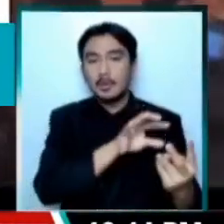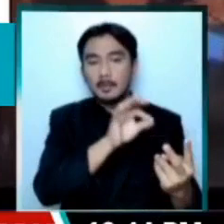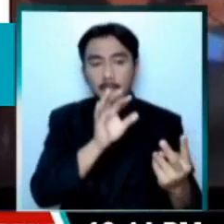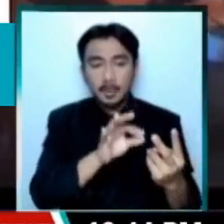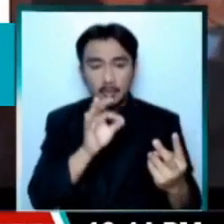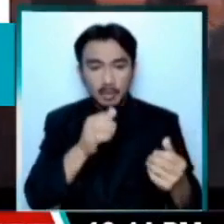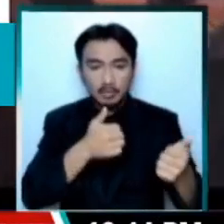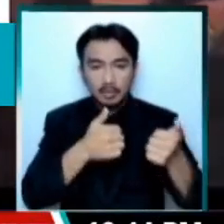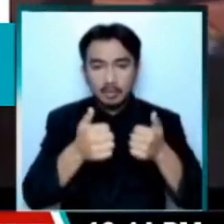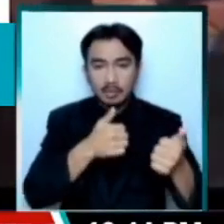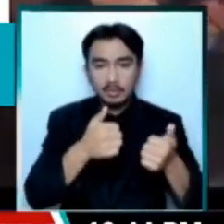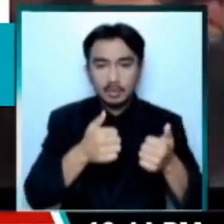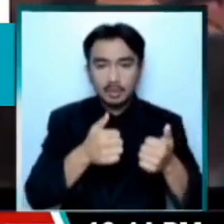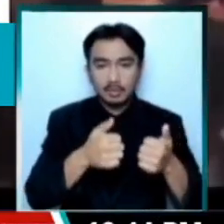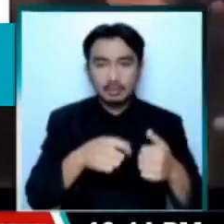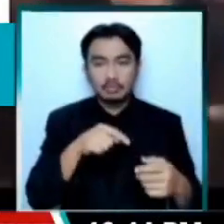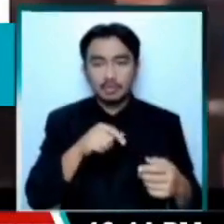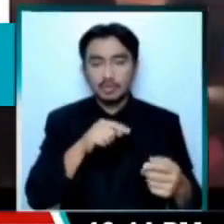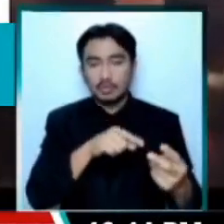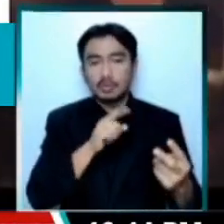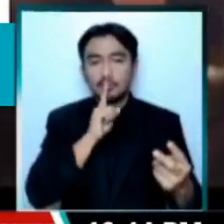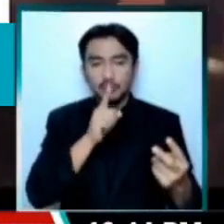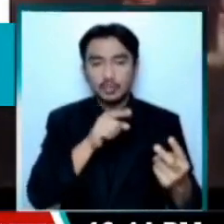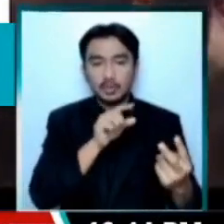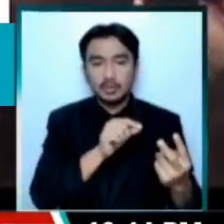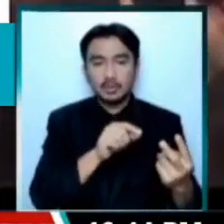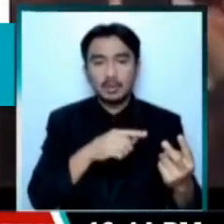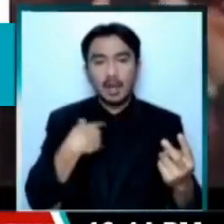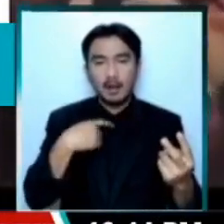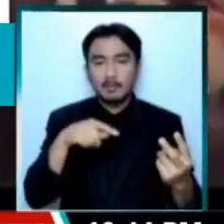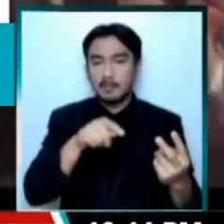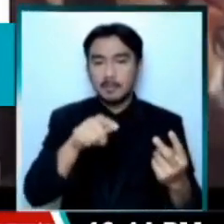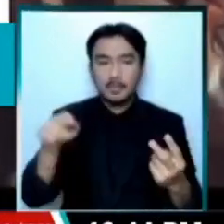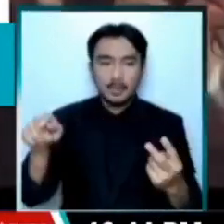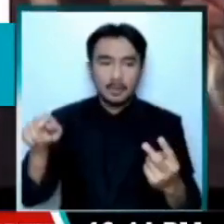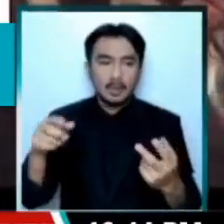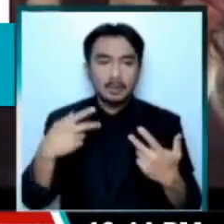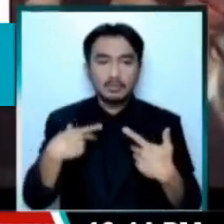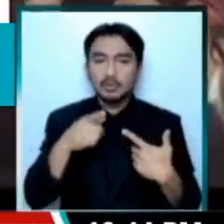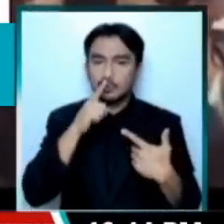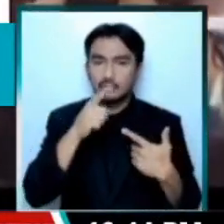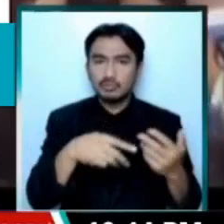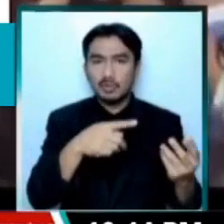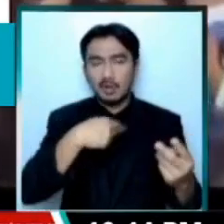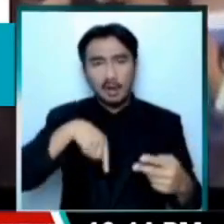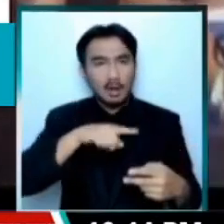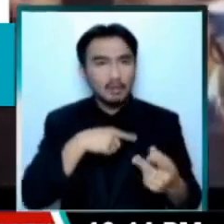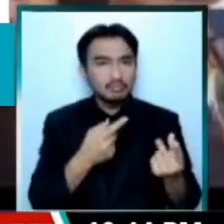Lacson at mga kaibigan po namin. Puro malilinis, walang masamang record.